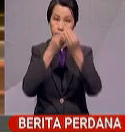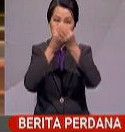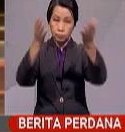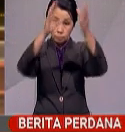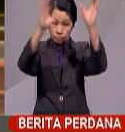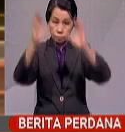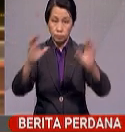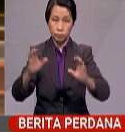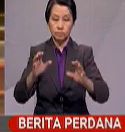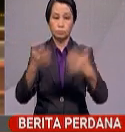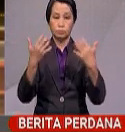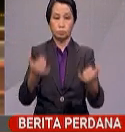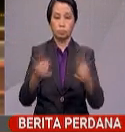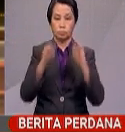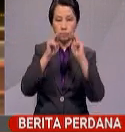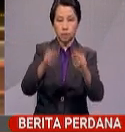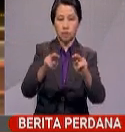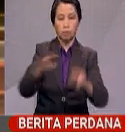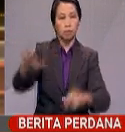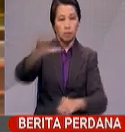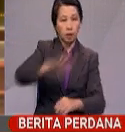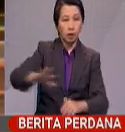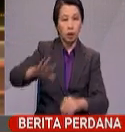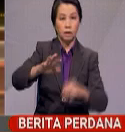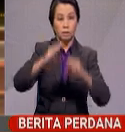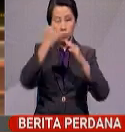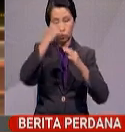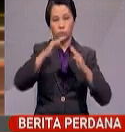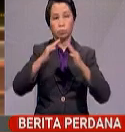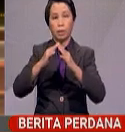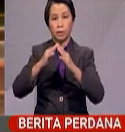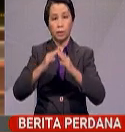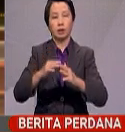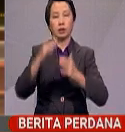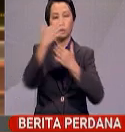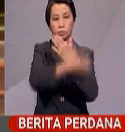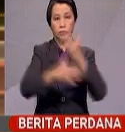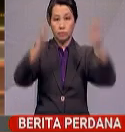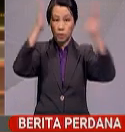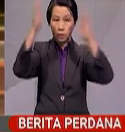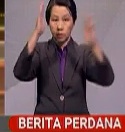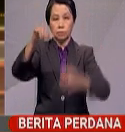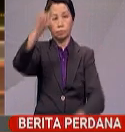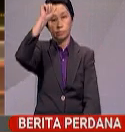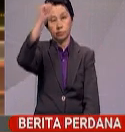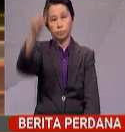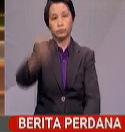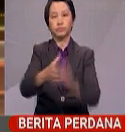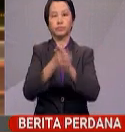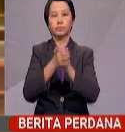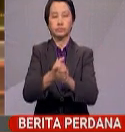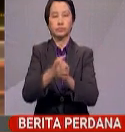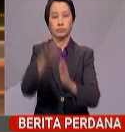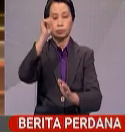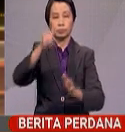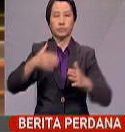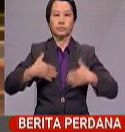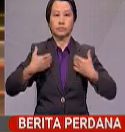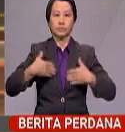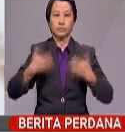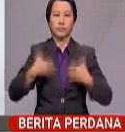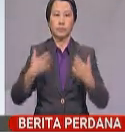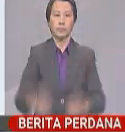buat kali ini. Sebelum berpisah, kita saksikan ramalan cuaca bagi bandar-bandar utama di seluruh negara. Assalamualaikum dan salam sejahtera.